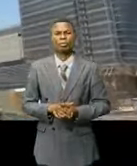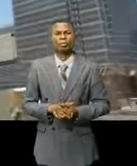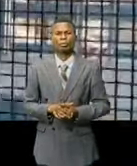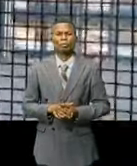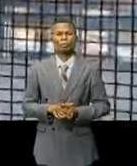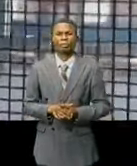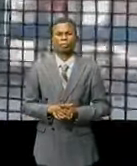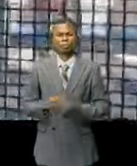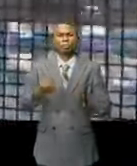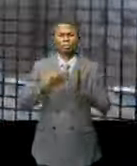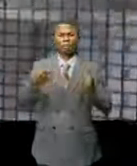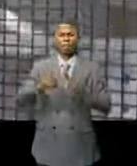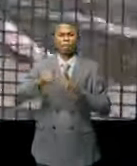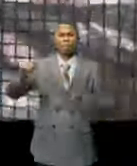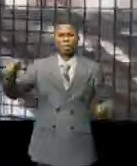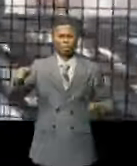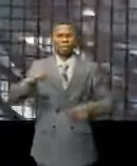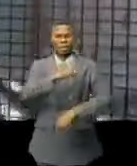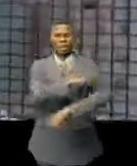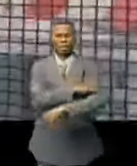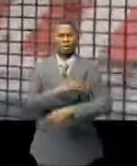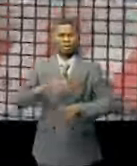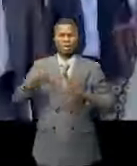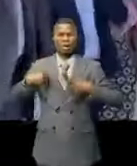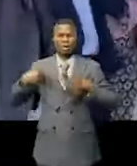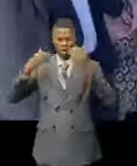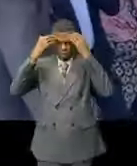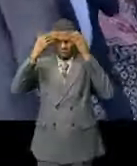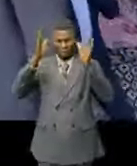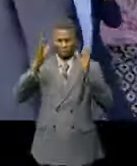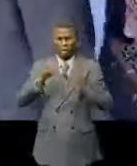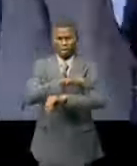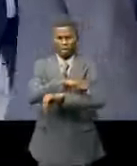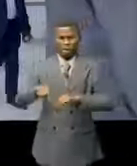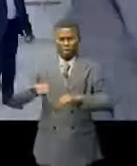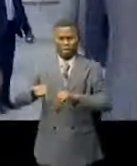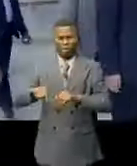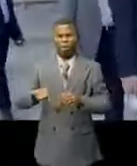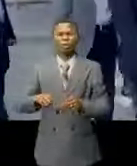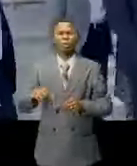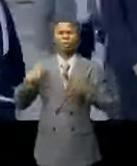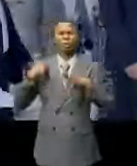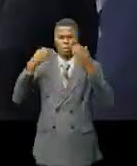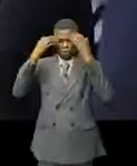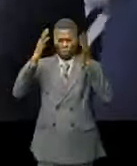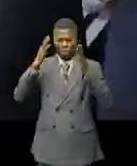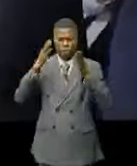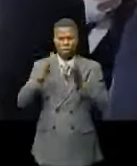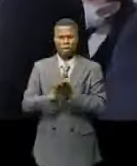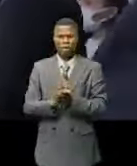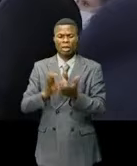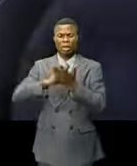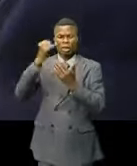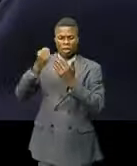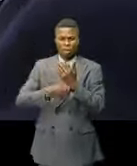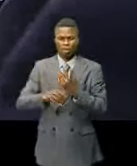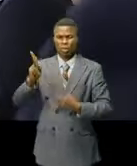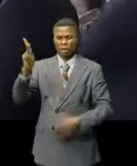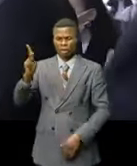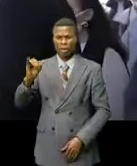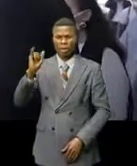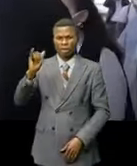Située à 80 km du Caire, la cité administrative d'Égypte Al-Massa Source d'inspiration du projet Kitoko New